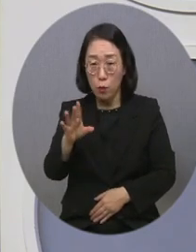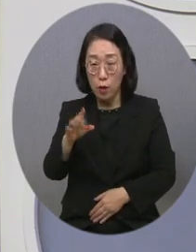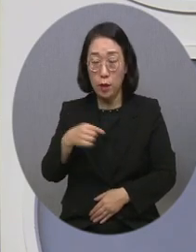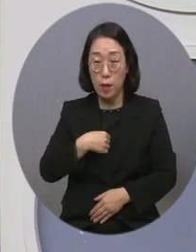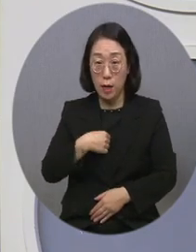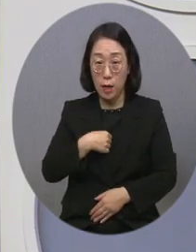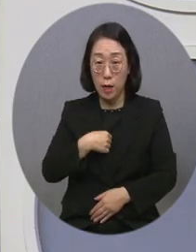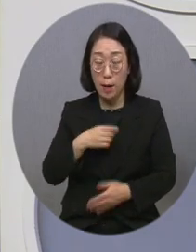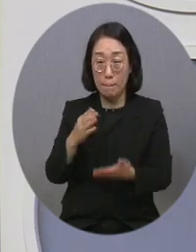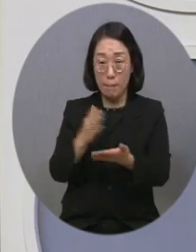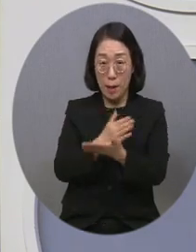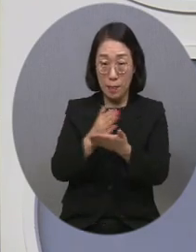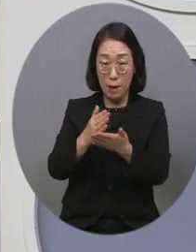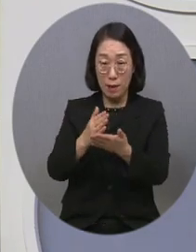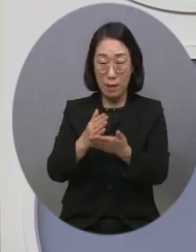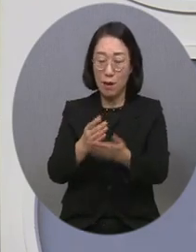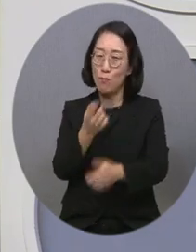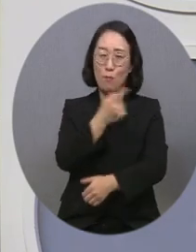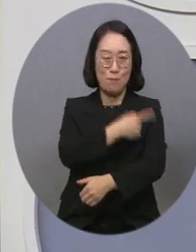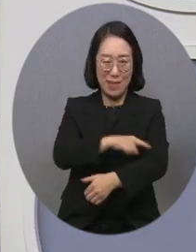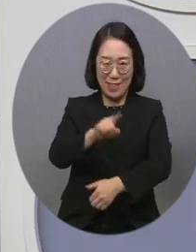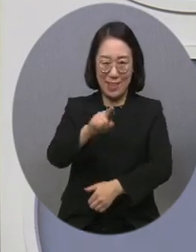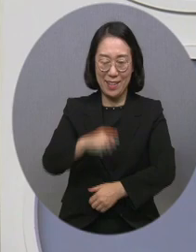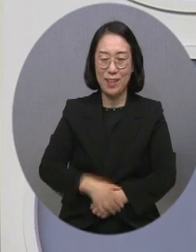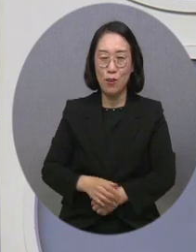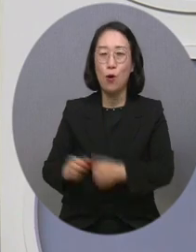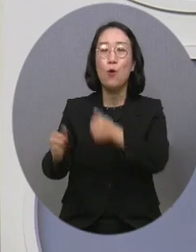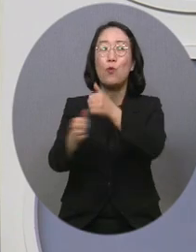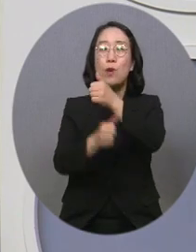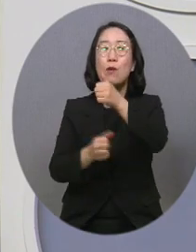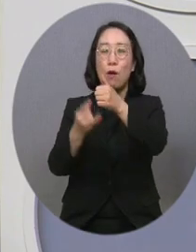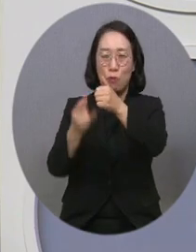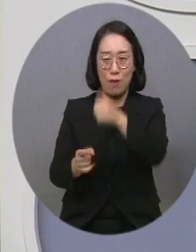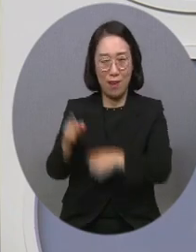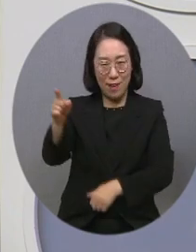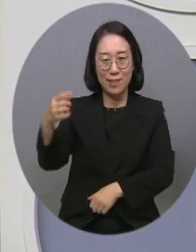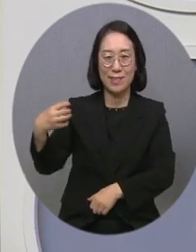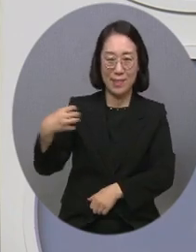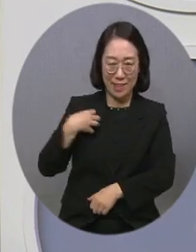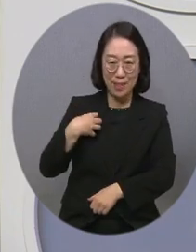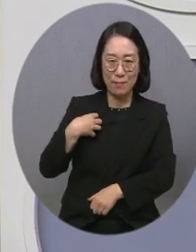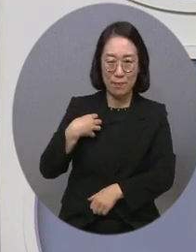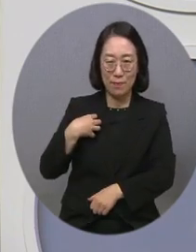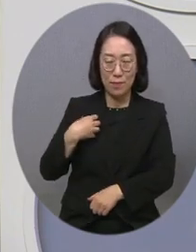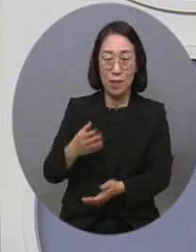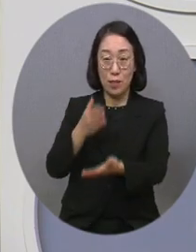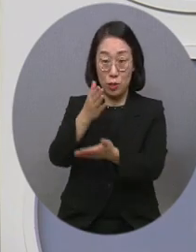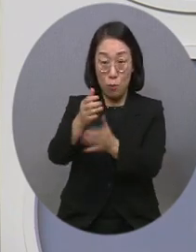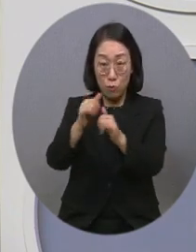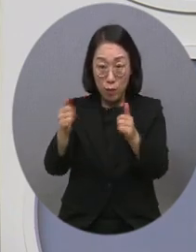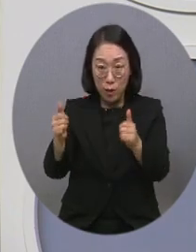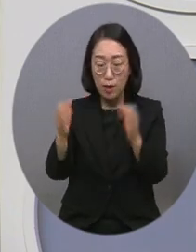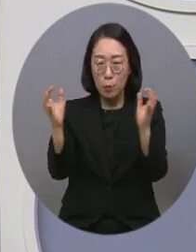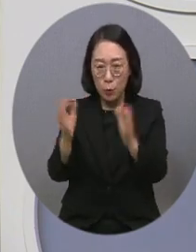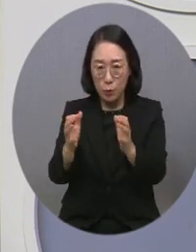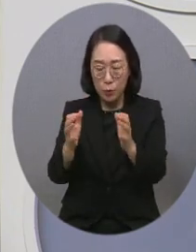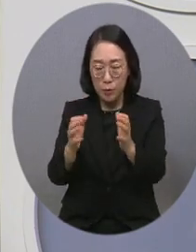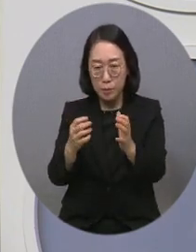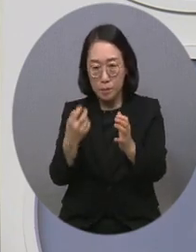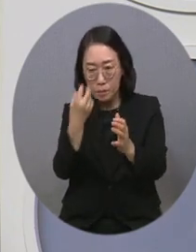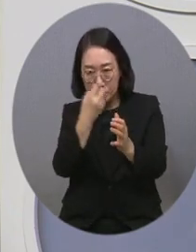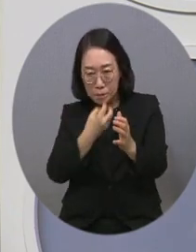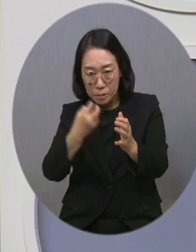이제 판단하기는 좀 그렇고 심사위원들이 예, 배분 분과 위원회에서 그 전문가들로 구성된 그 위원회에서 이제 결정을